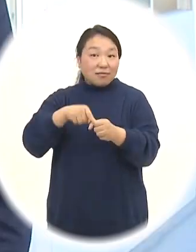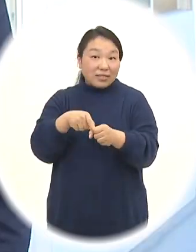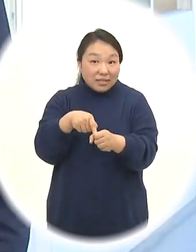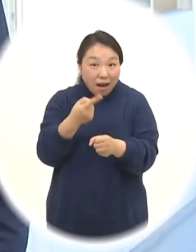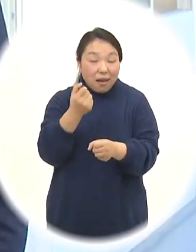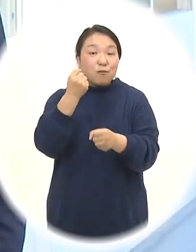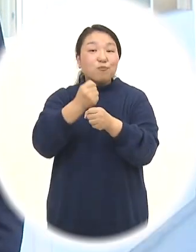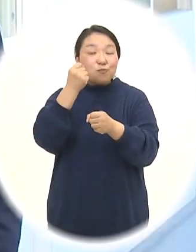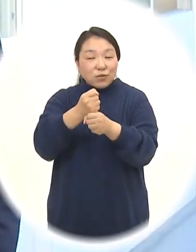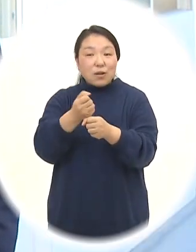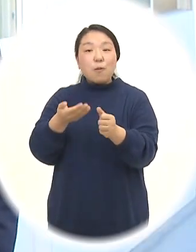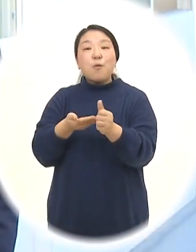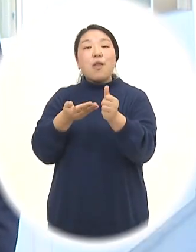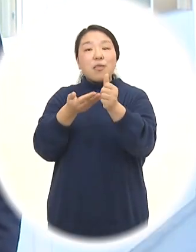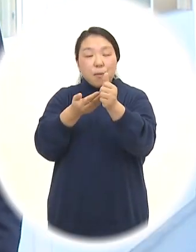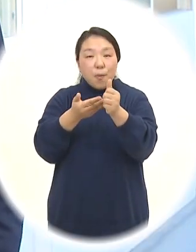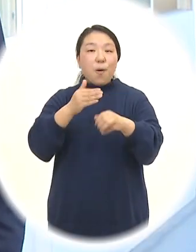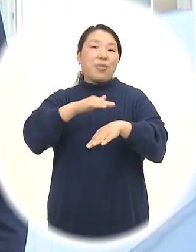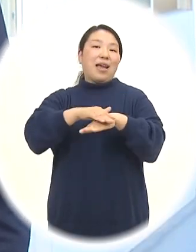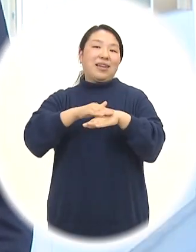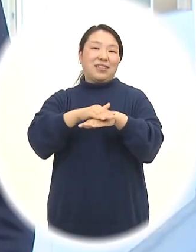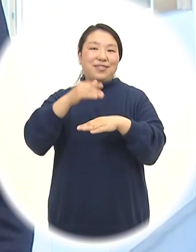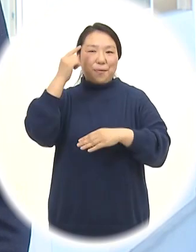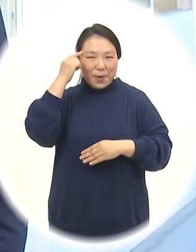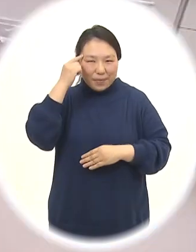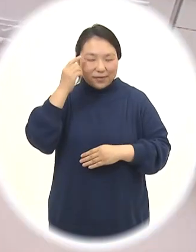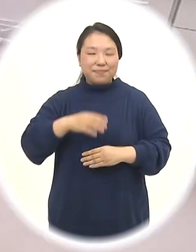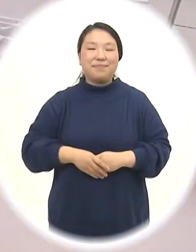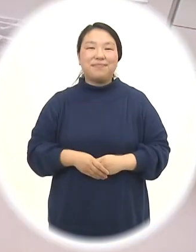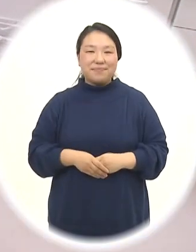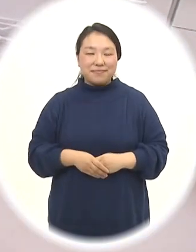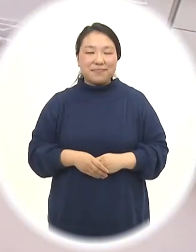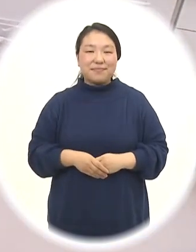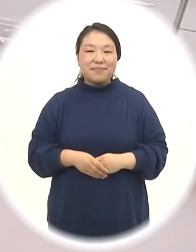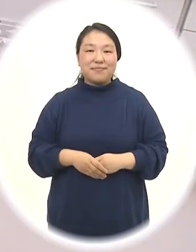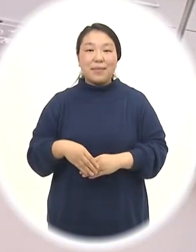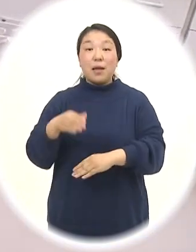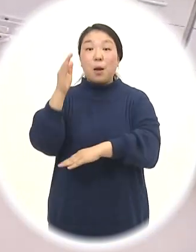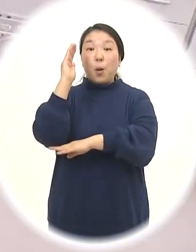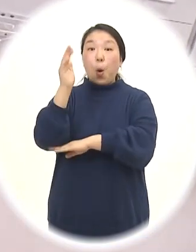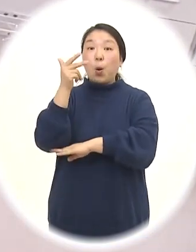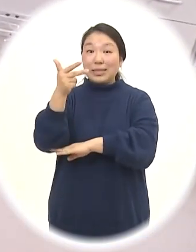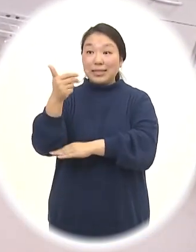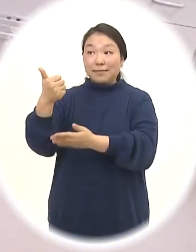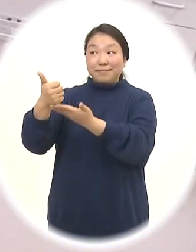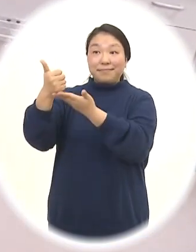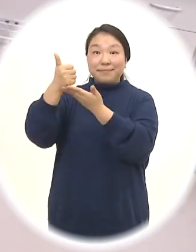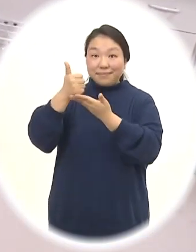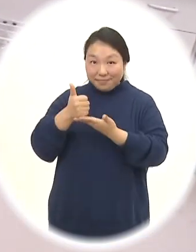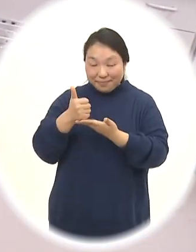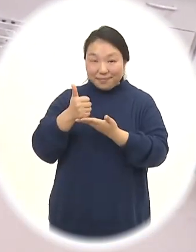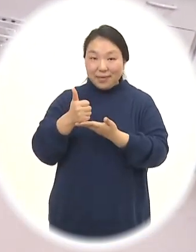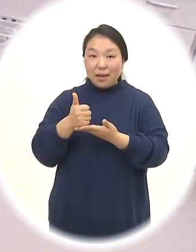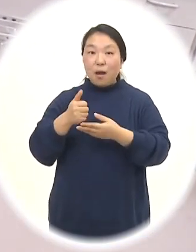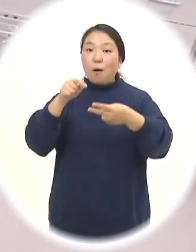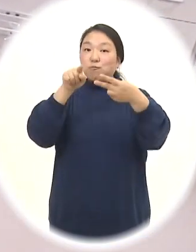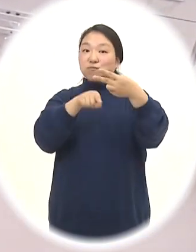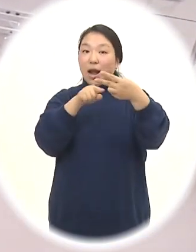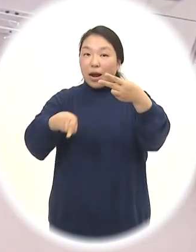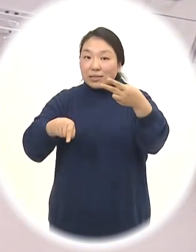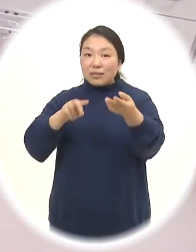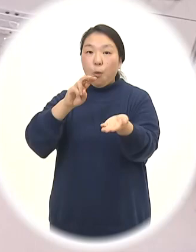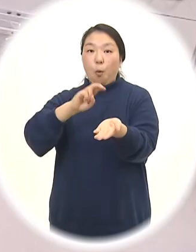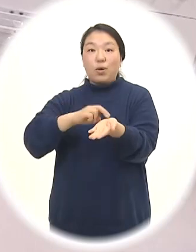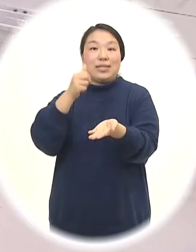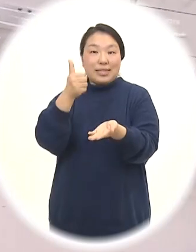すごく大事だなと思って取り組んでいますこの日コースとして招かれたのは大阪